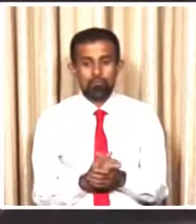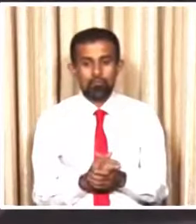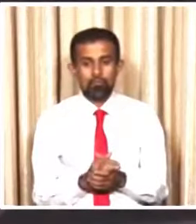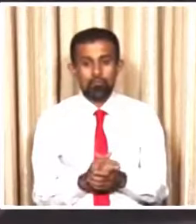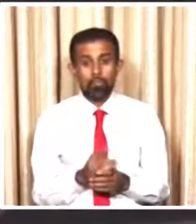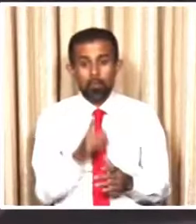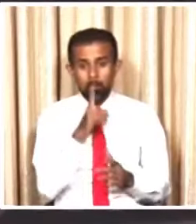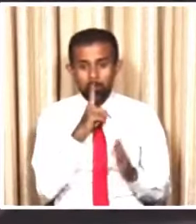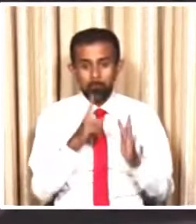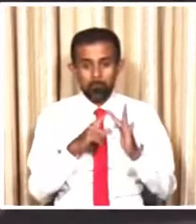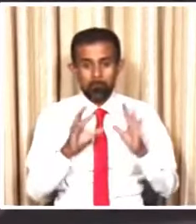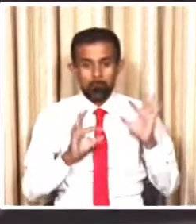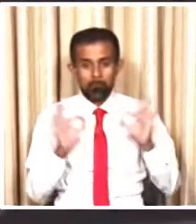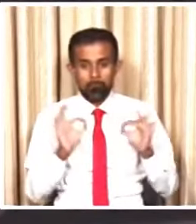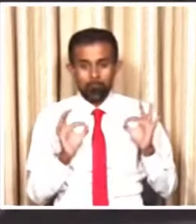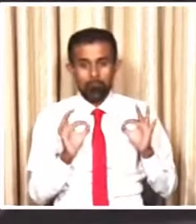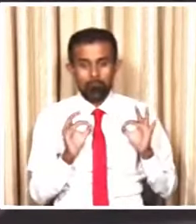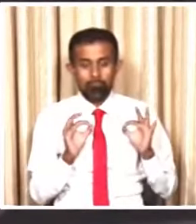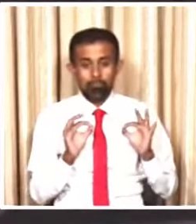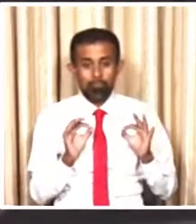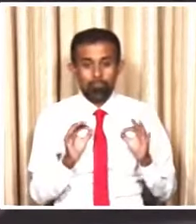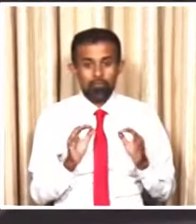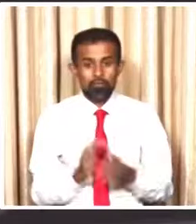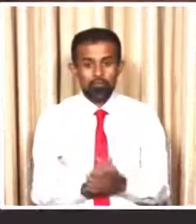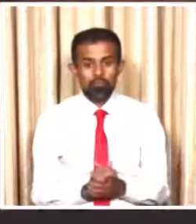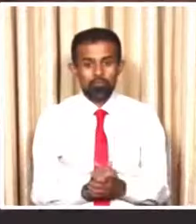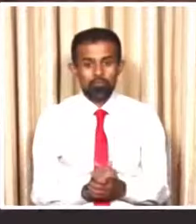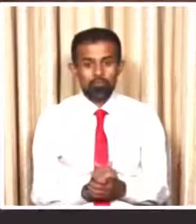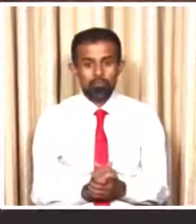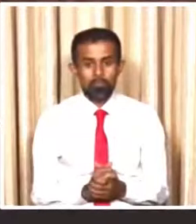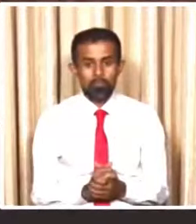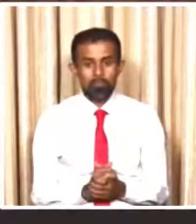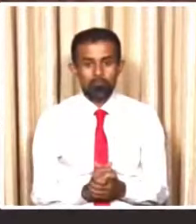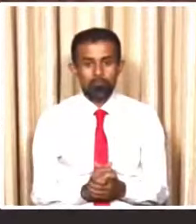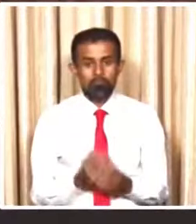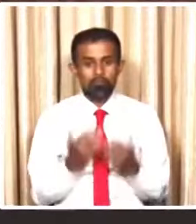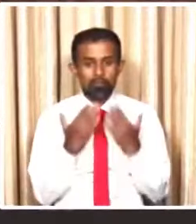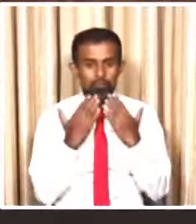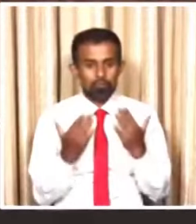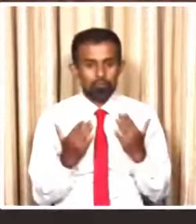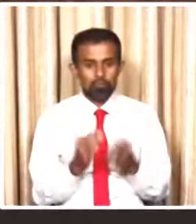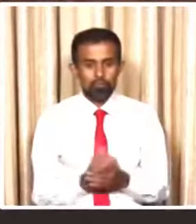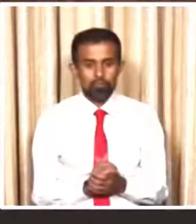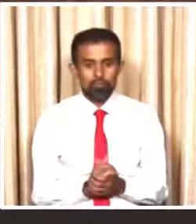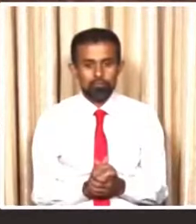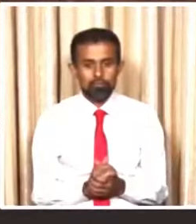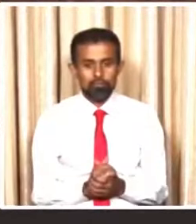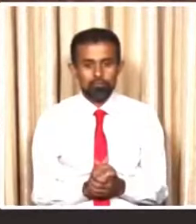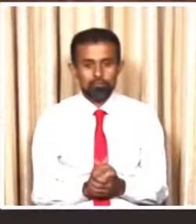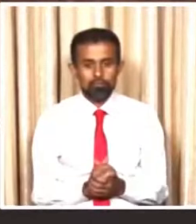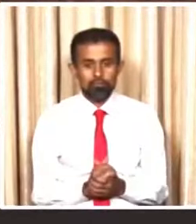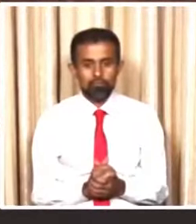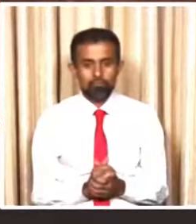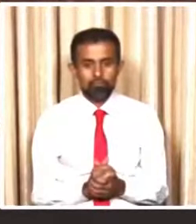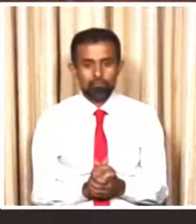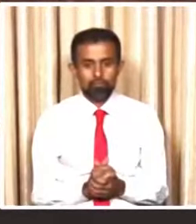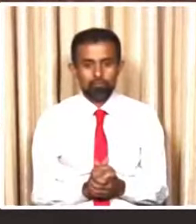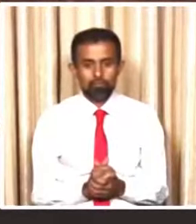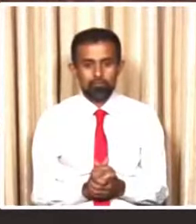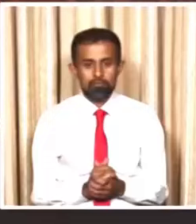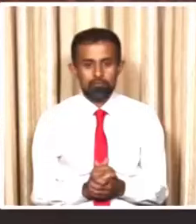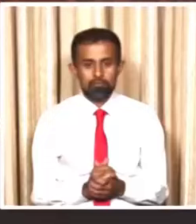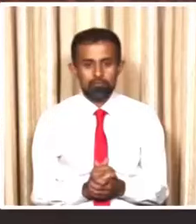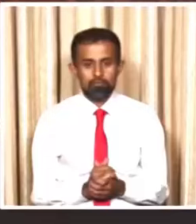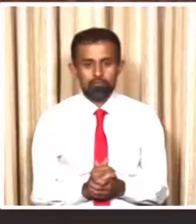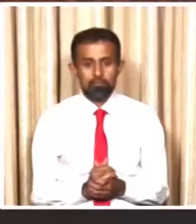මේ රක්ෂණය කිව්වනේ විශාල හරි හරි බොහොම සුති ඒ ඇති එපුතුමා කාරණේ කියුණා.